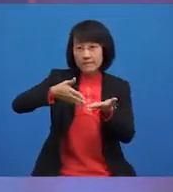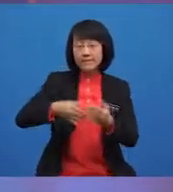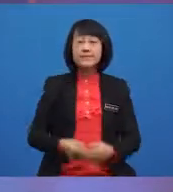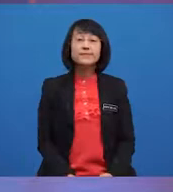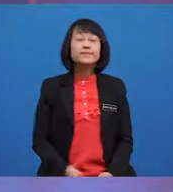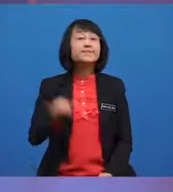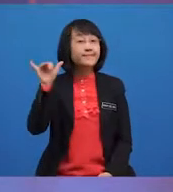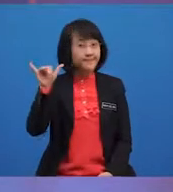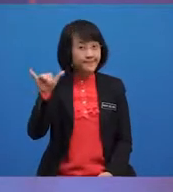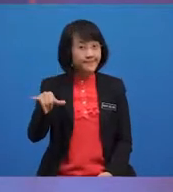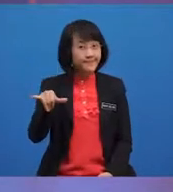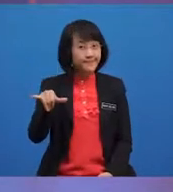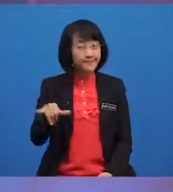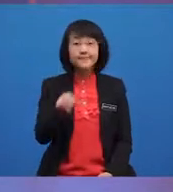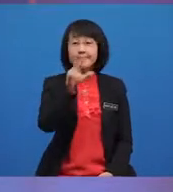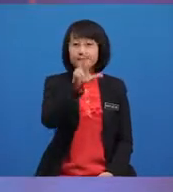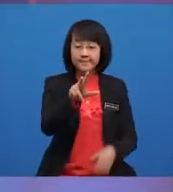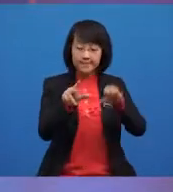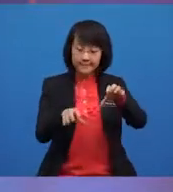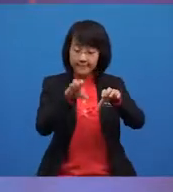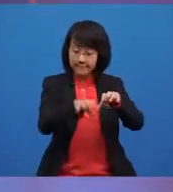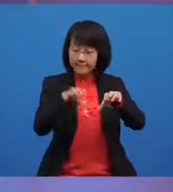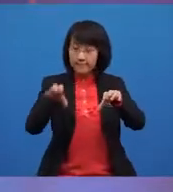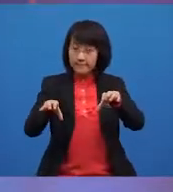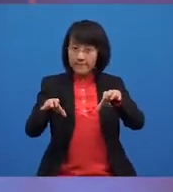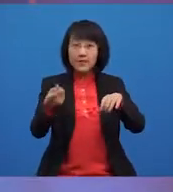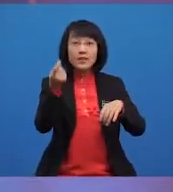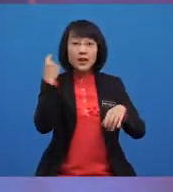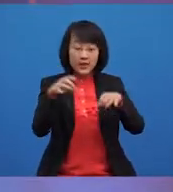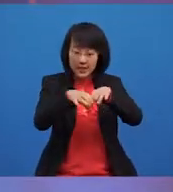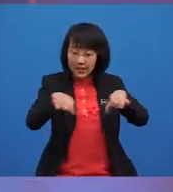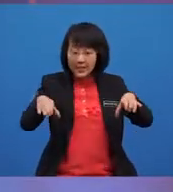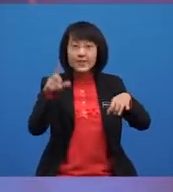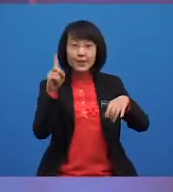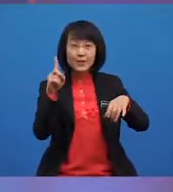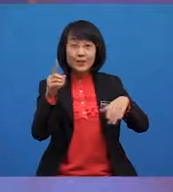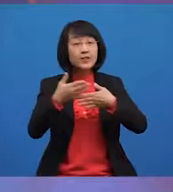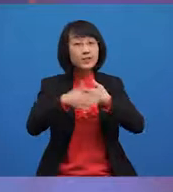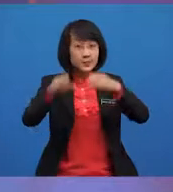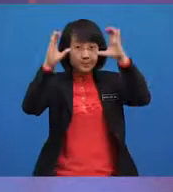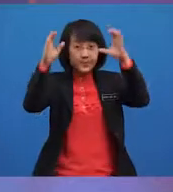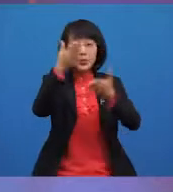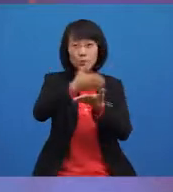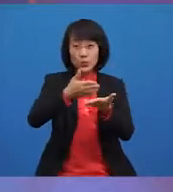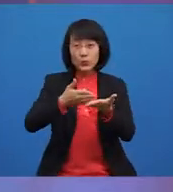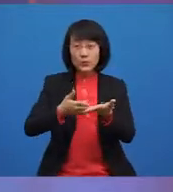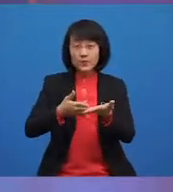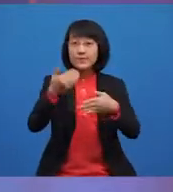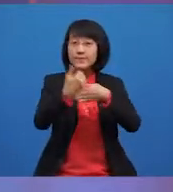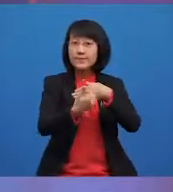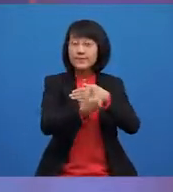Ya, 3. Tadi ada 1 roti. Selepas cikgu potong, roti